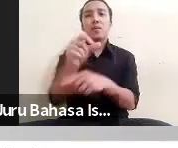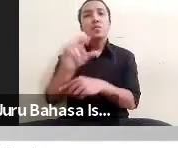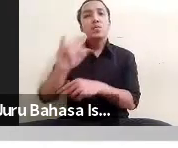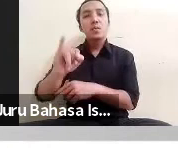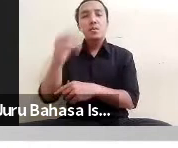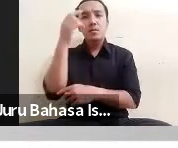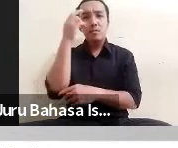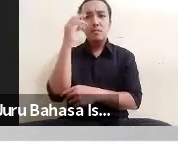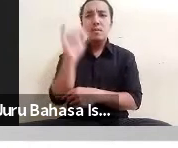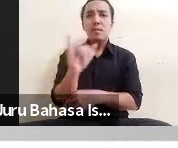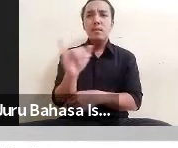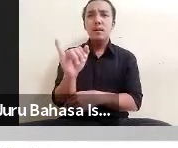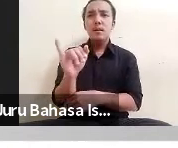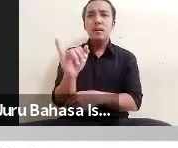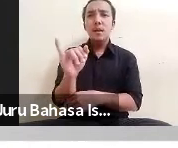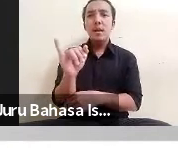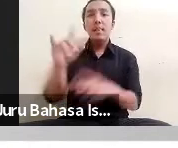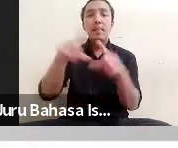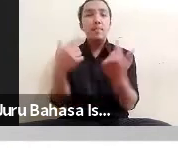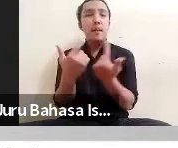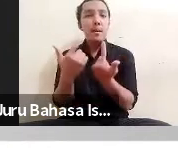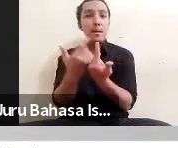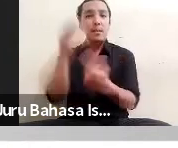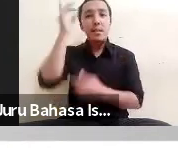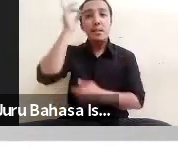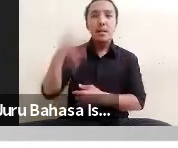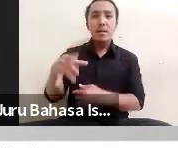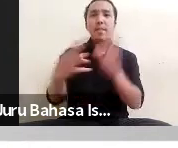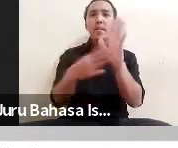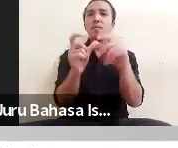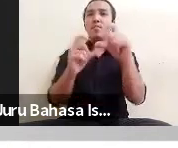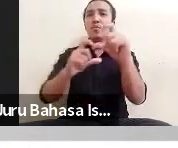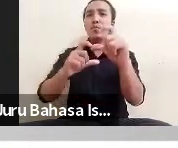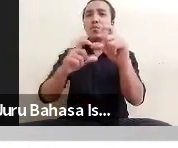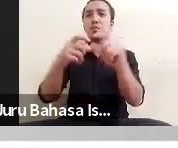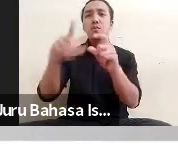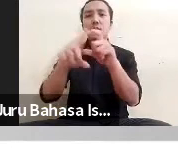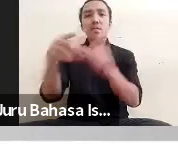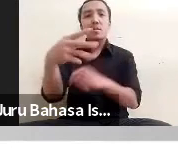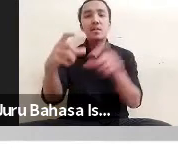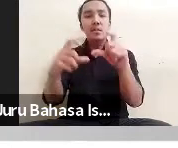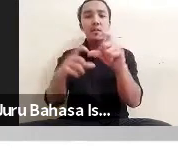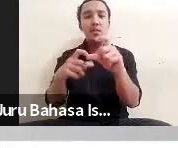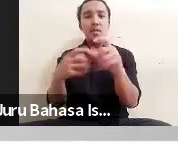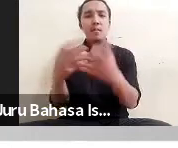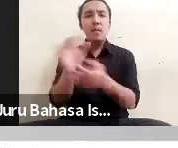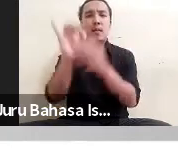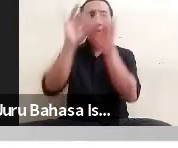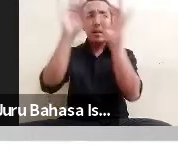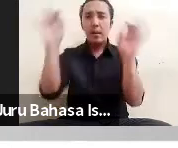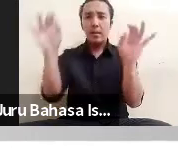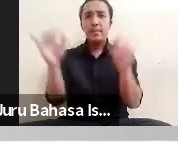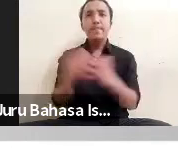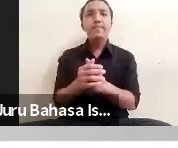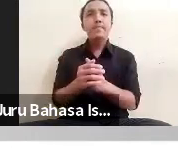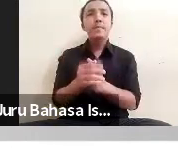dalam musrenbang des, dalam musdes, musdus, dan lain sebagainya. Nah, kemudian dengan